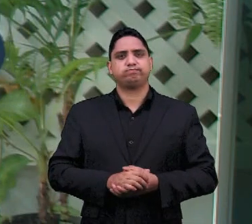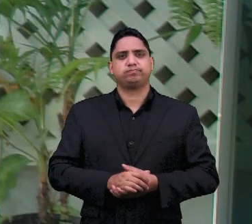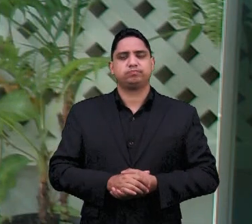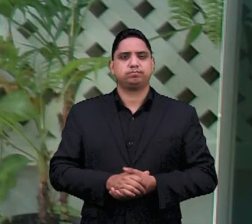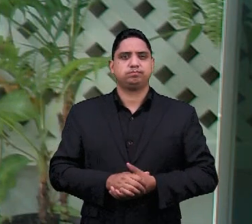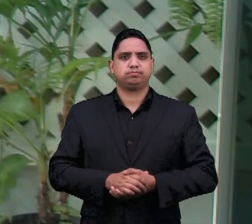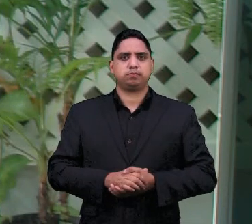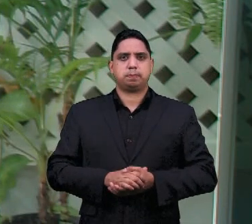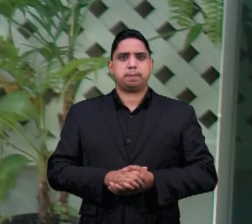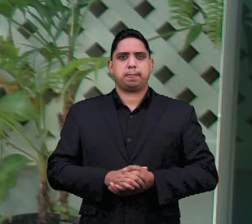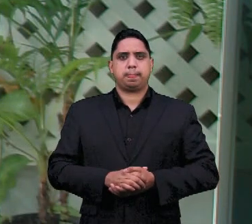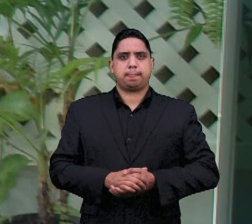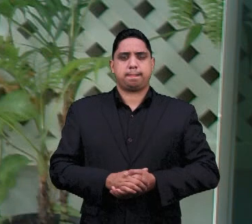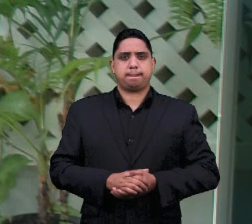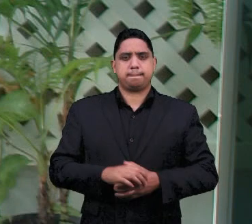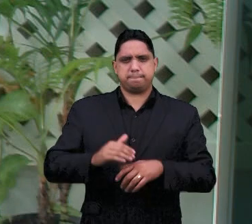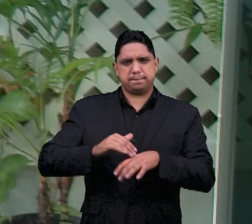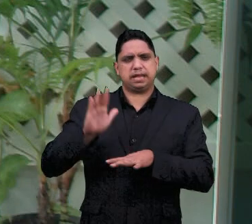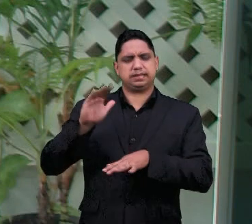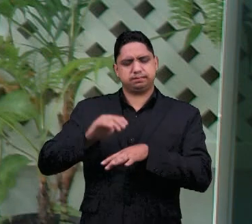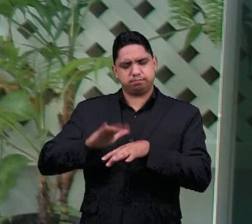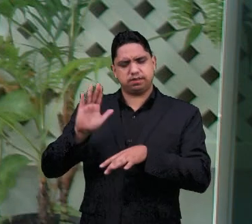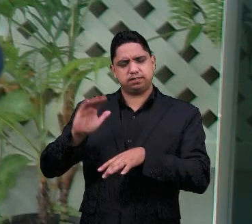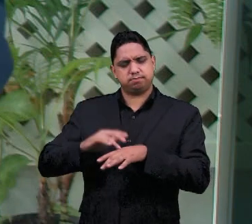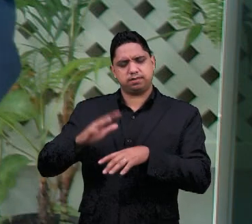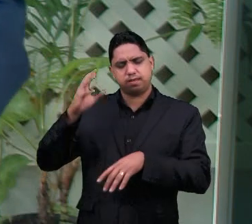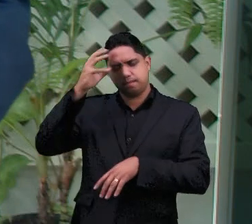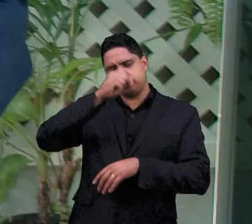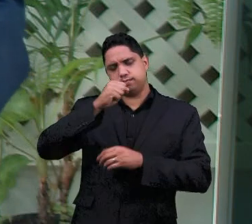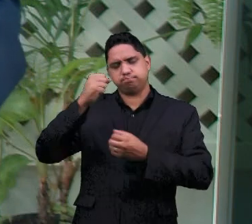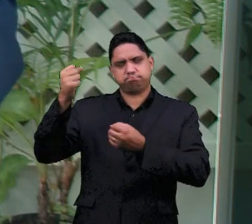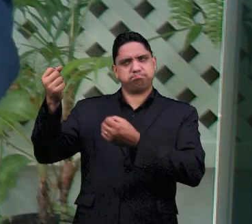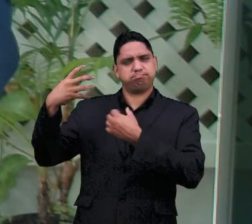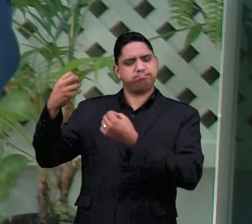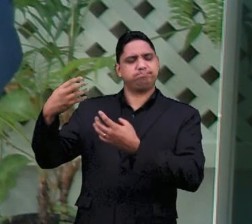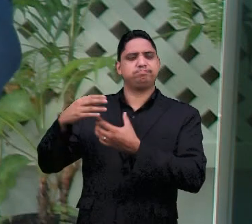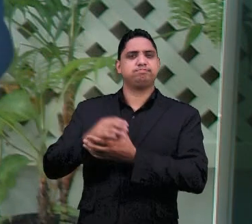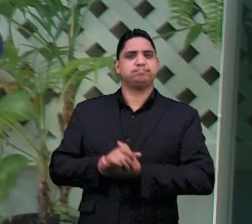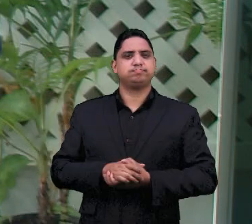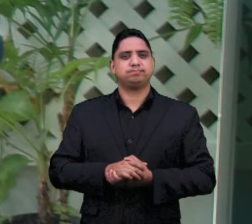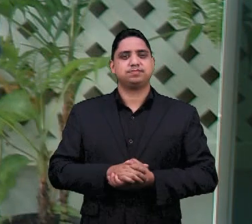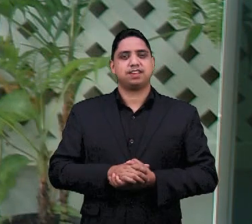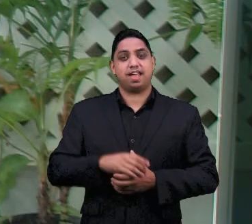Et à chaque jour, me fait sentir